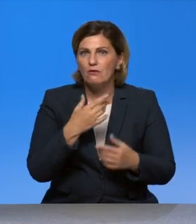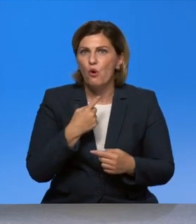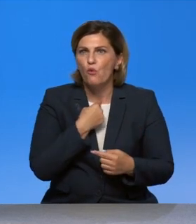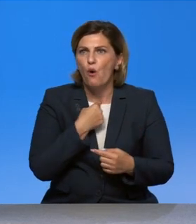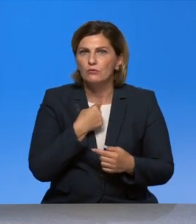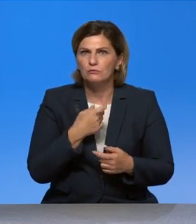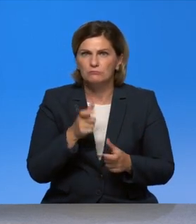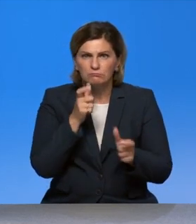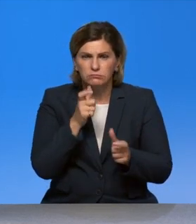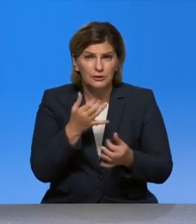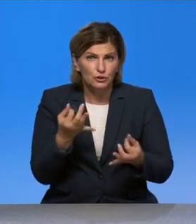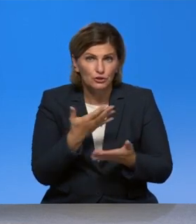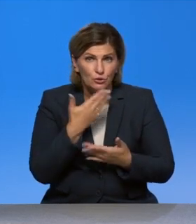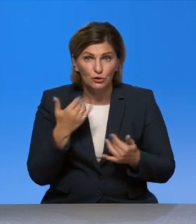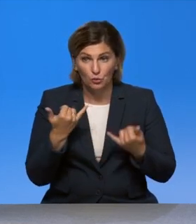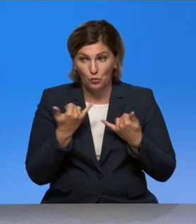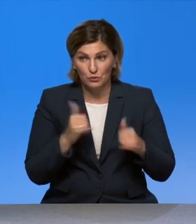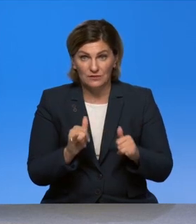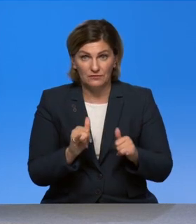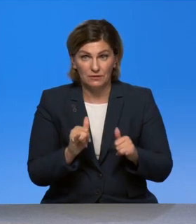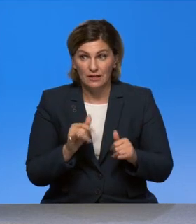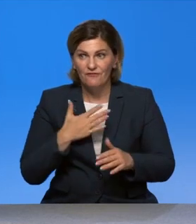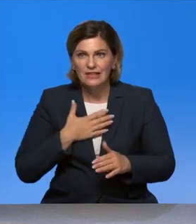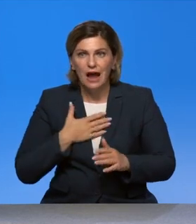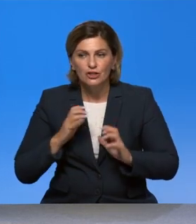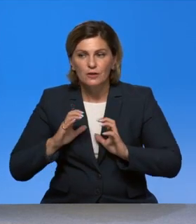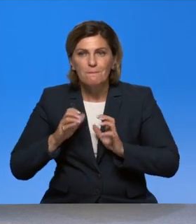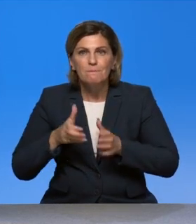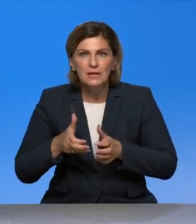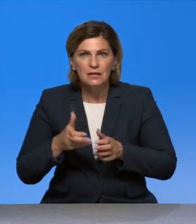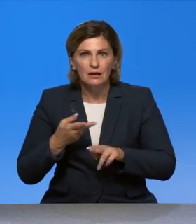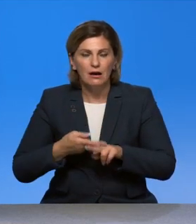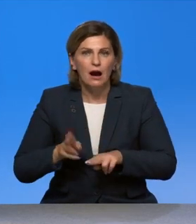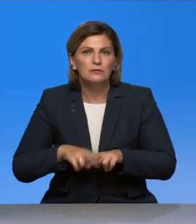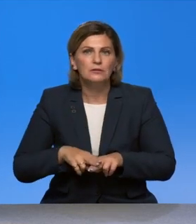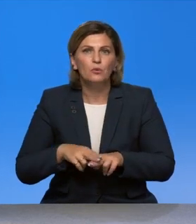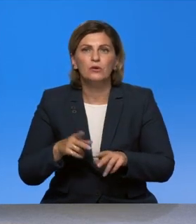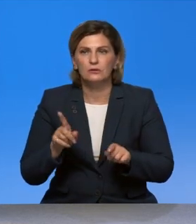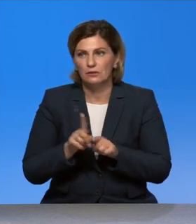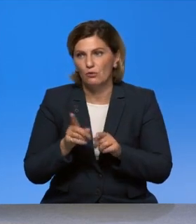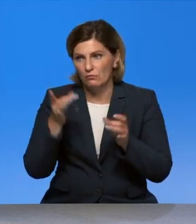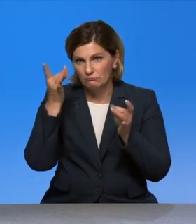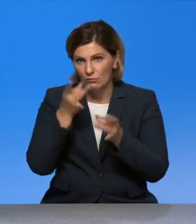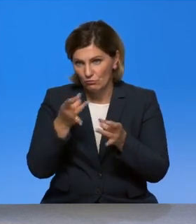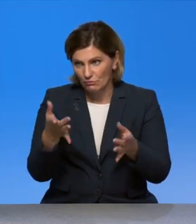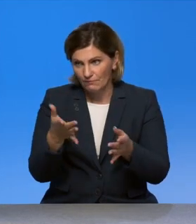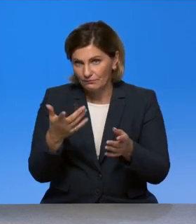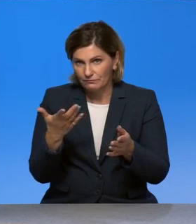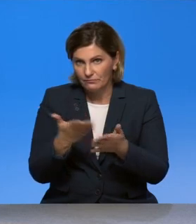Говорит, так удивительно. Говорит, вот в нашем мире, который, ну, скажем так, можем сказать, цивилизованный, все совсем по-другому.